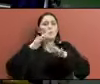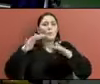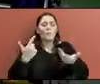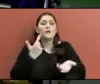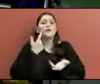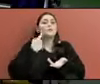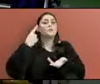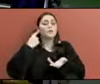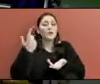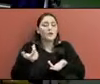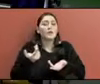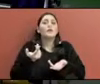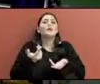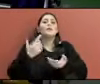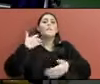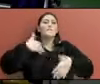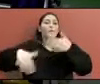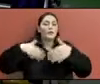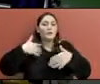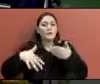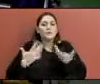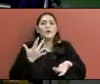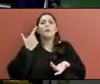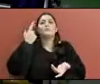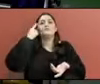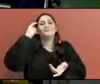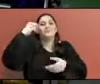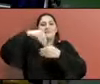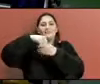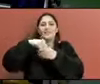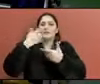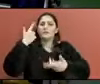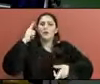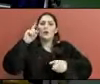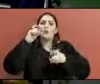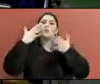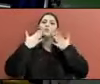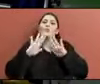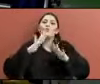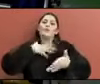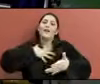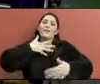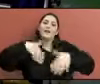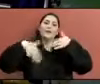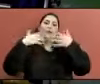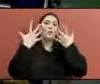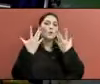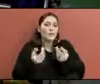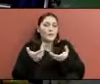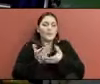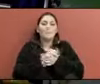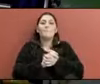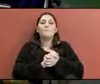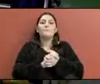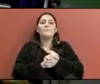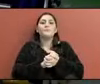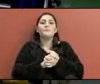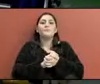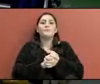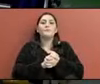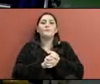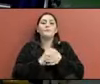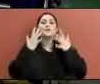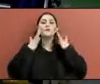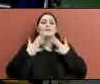işitme, bedensel, zihinsel. Yaklaşık bizim öyle tahmin ediyorum ki şu anda Sağlık Bakanlığımızın verilerine